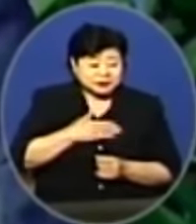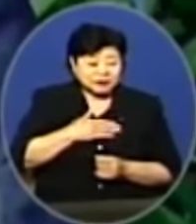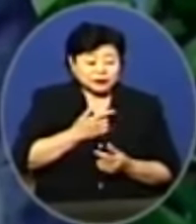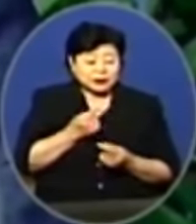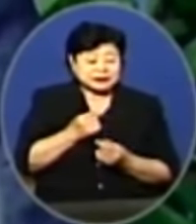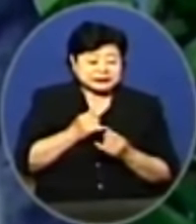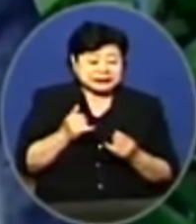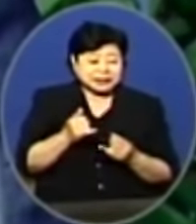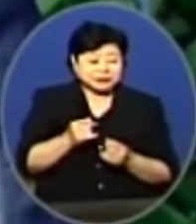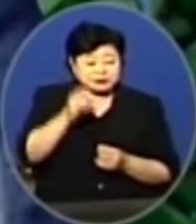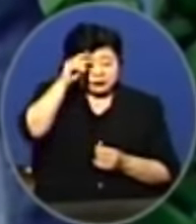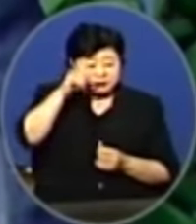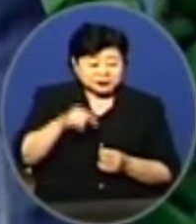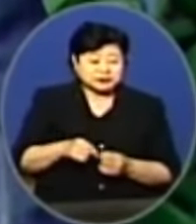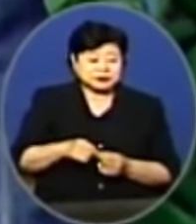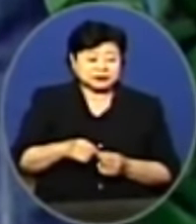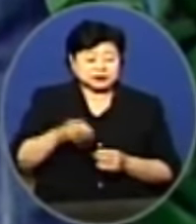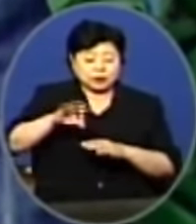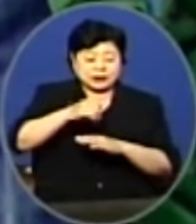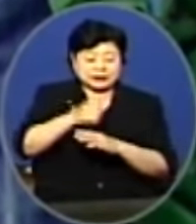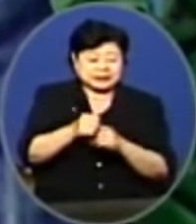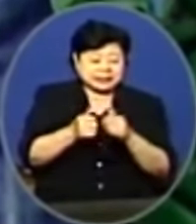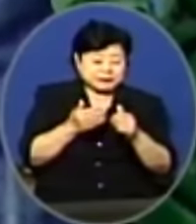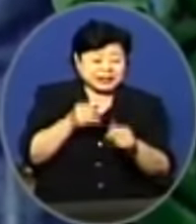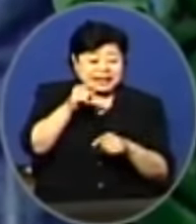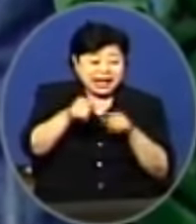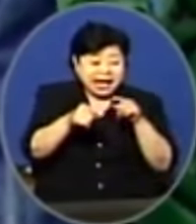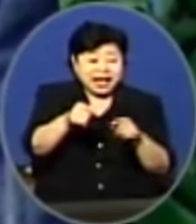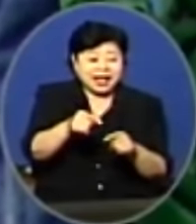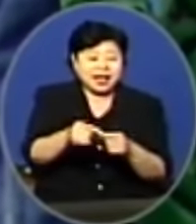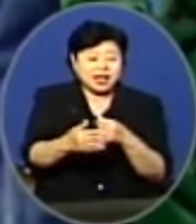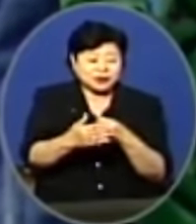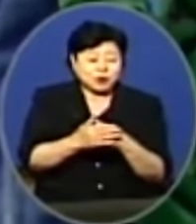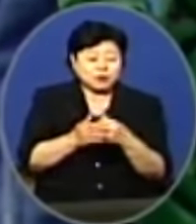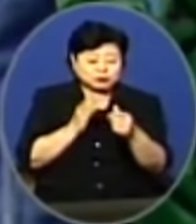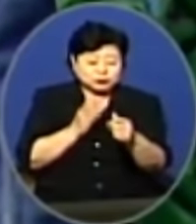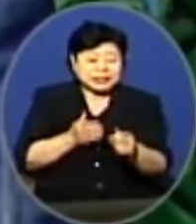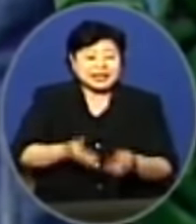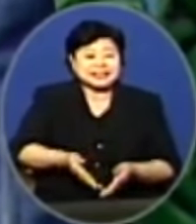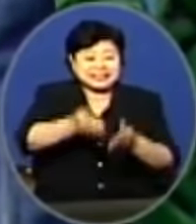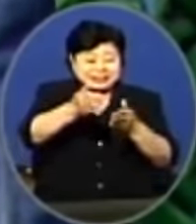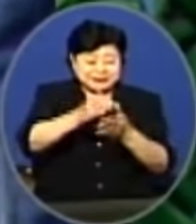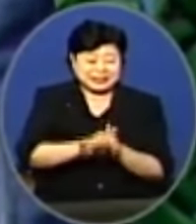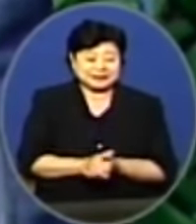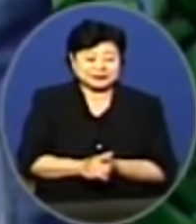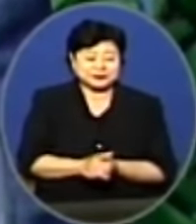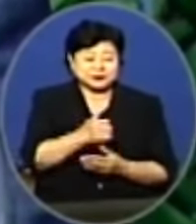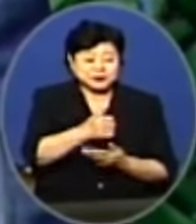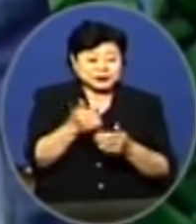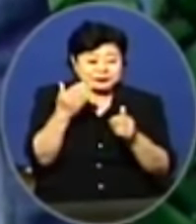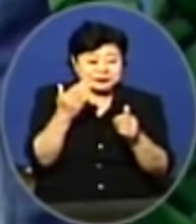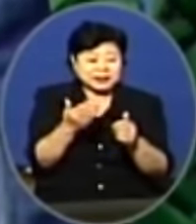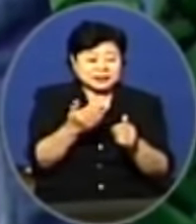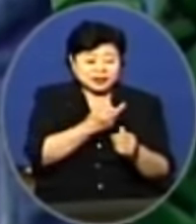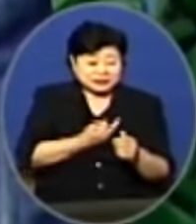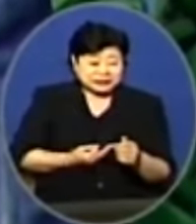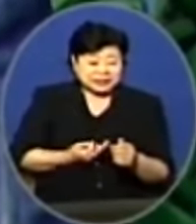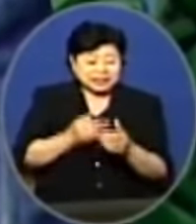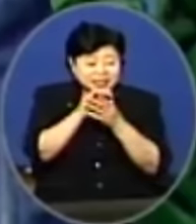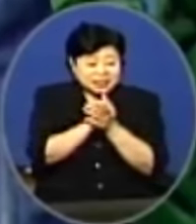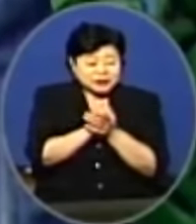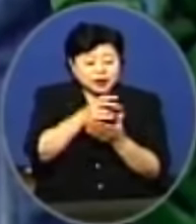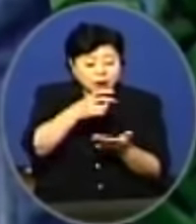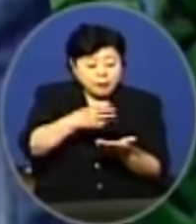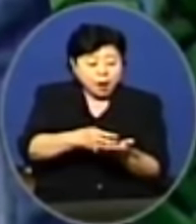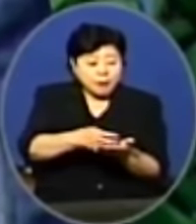사람이 천지의 왕 되시는 하나님께 나아가 도움을 호소하는 길인 것입니다. 주님께서는 제자들에게 기도하는